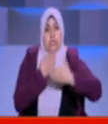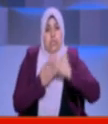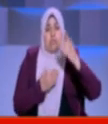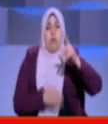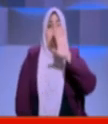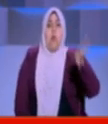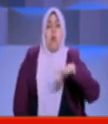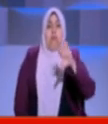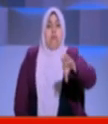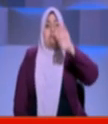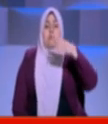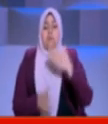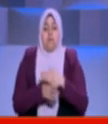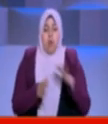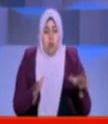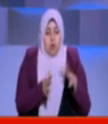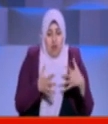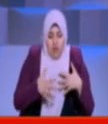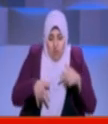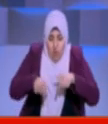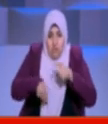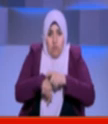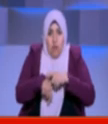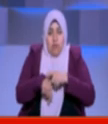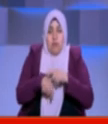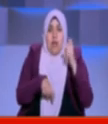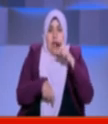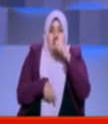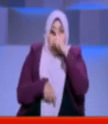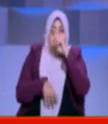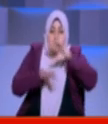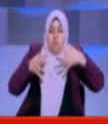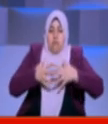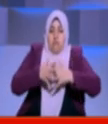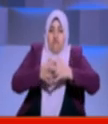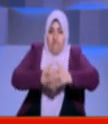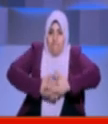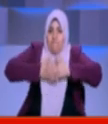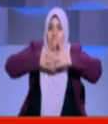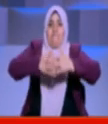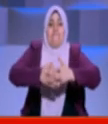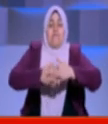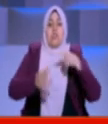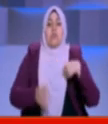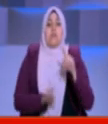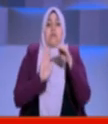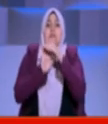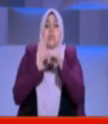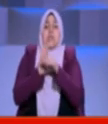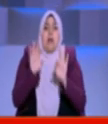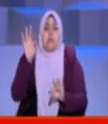مرحلة كانت صعبة علينا كلنا، وكان النظام السياسي يتعرض إلى